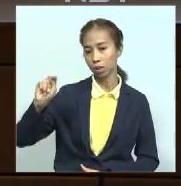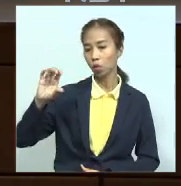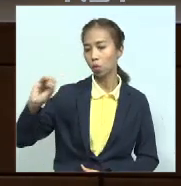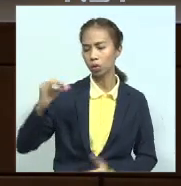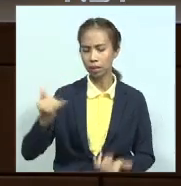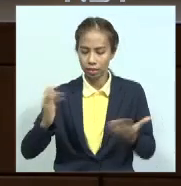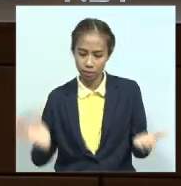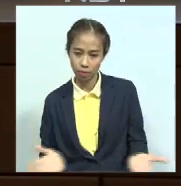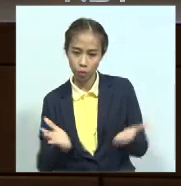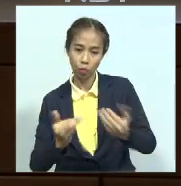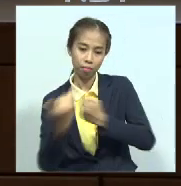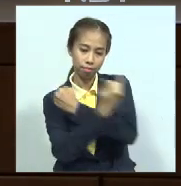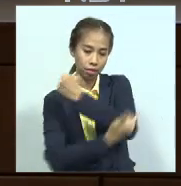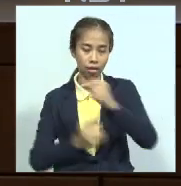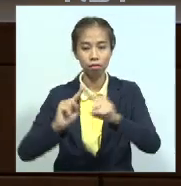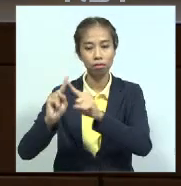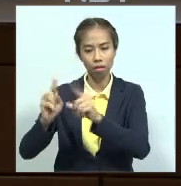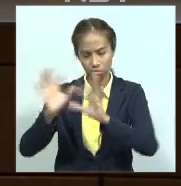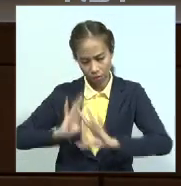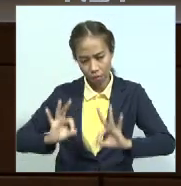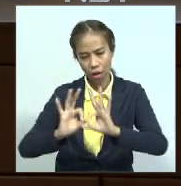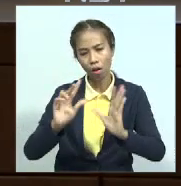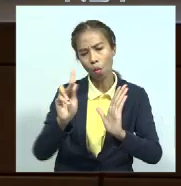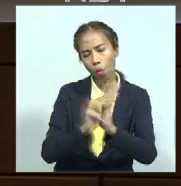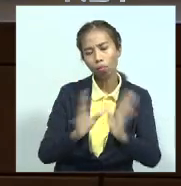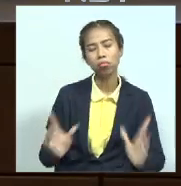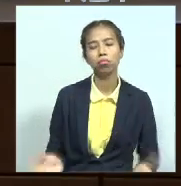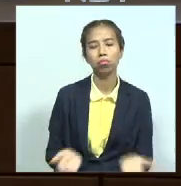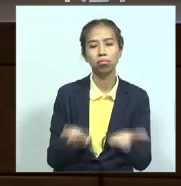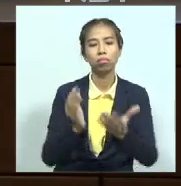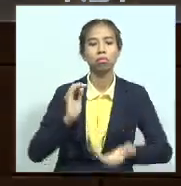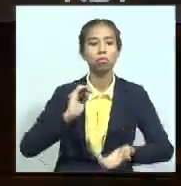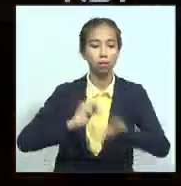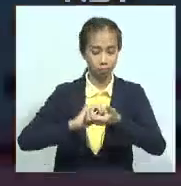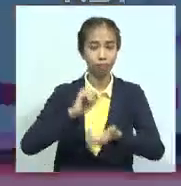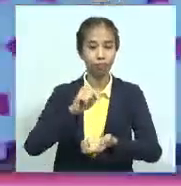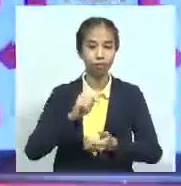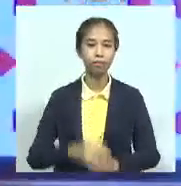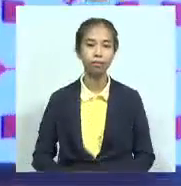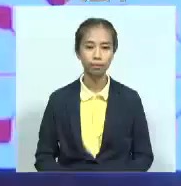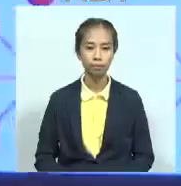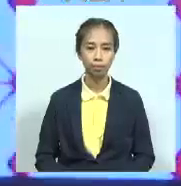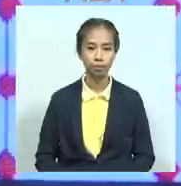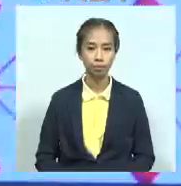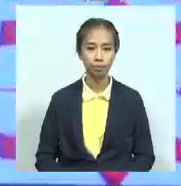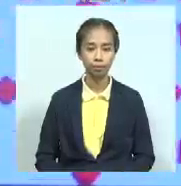ให้ทุกๆประเทศเนี่ยให้ความสำคัญกับกฎกติกาซึ่งเราอยู่ภายใต้กฎกติกาเดียวกัน